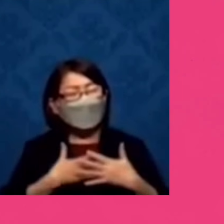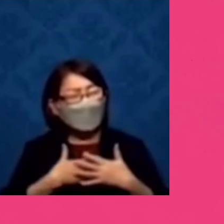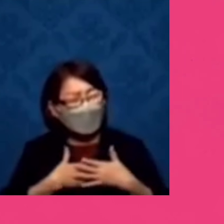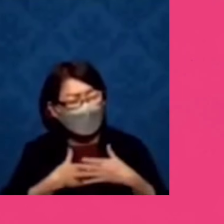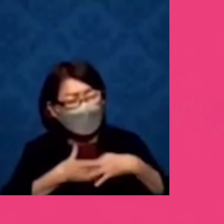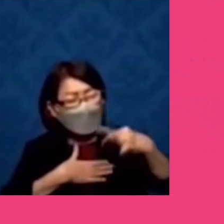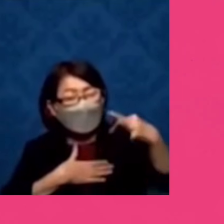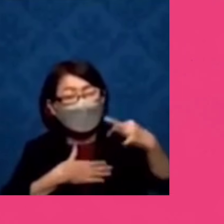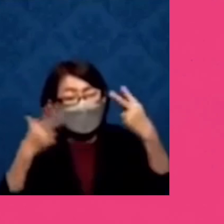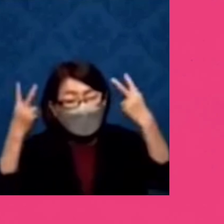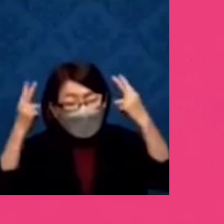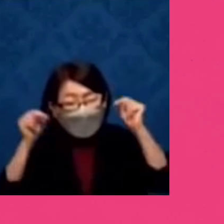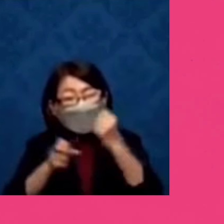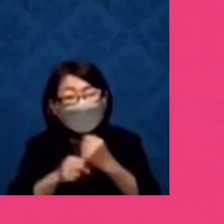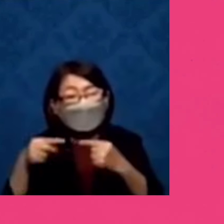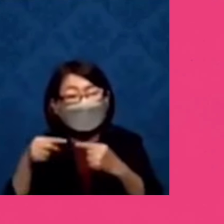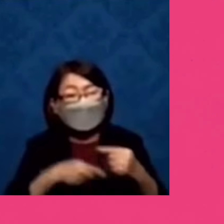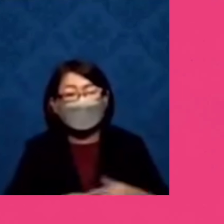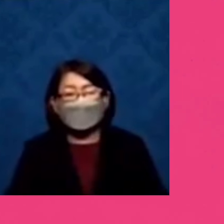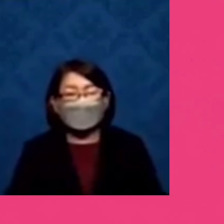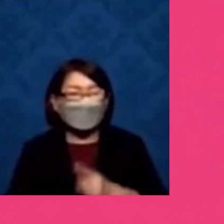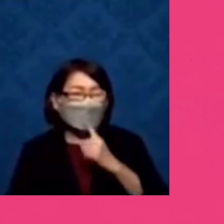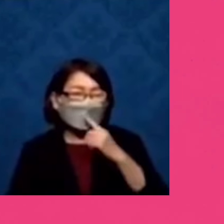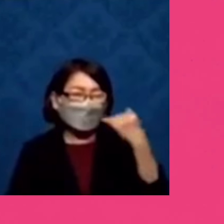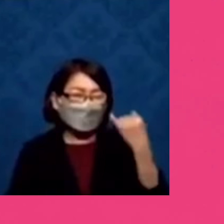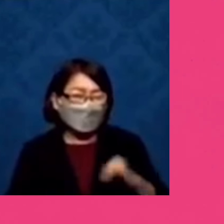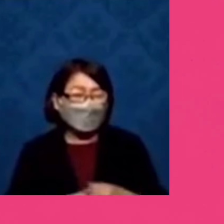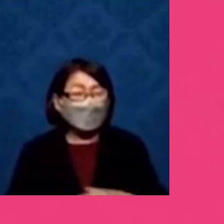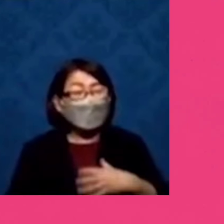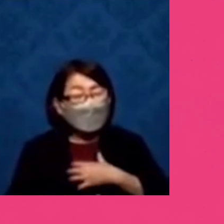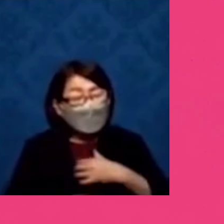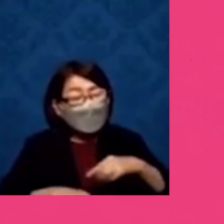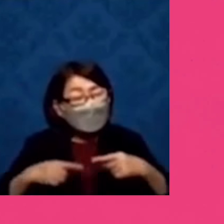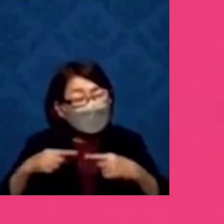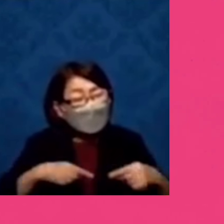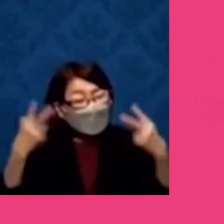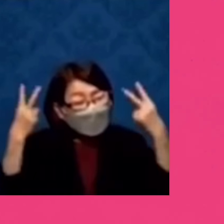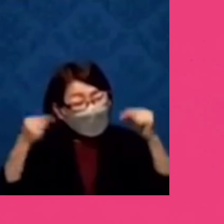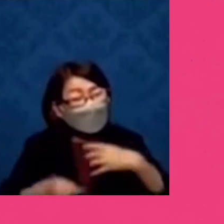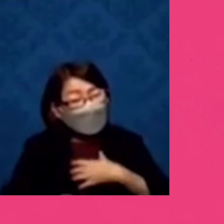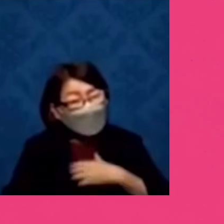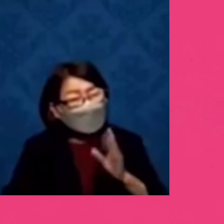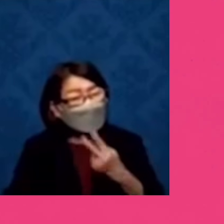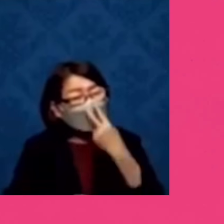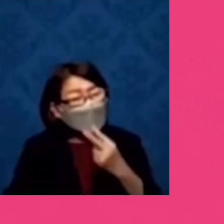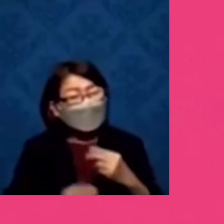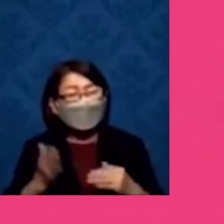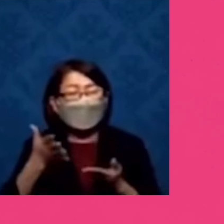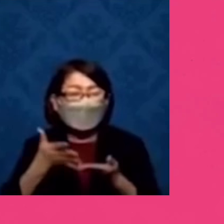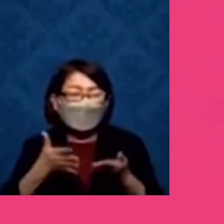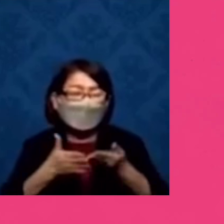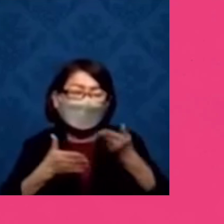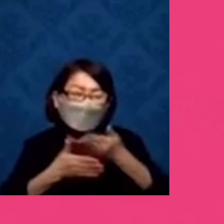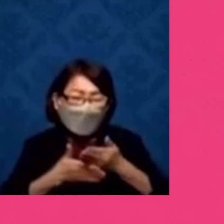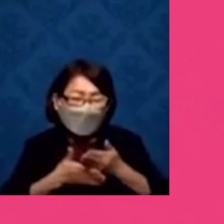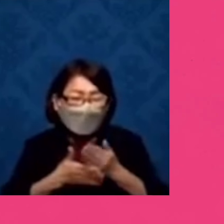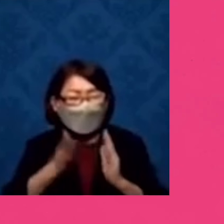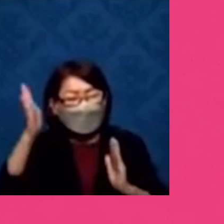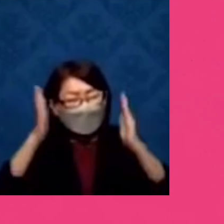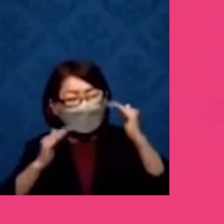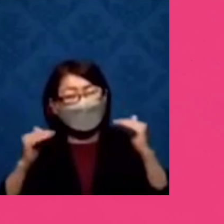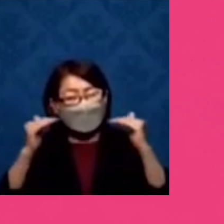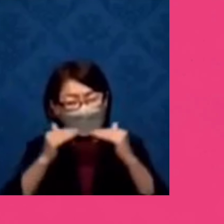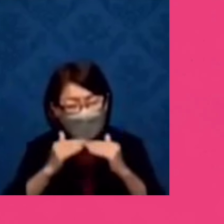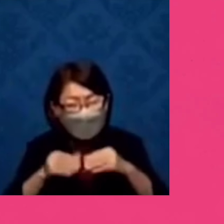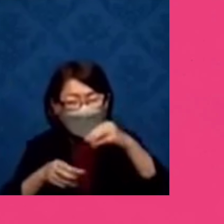ต่อผมว่าคงไม่ใช่ตรงนั้นนะจะอยู่ต่อไม่อยู่ต่อมันอยู่ที่กระบวนการประชาธิปไตยนี่แหละนะในสภาอำเภอก็ว่ากันไปนะ